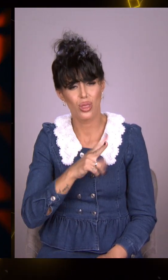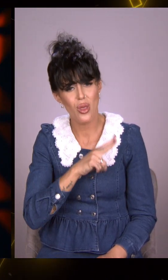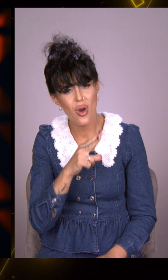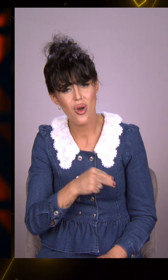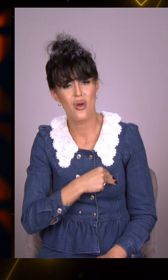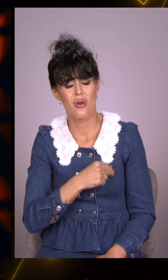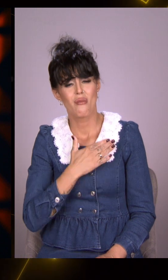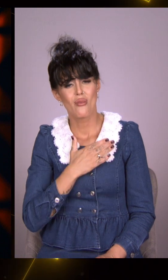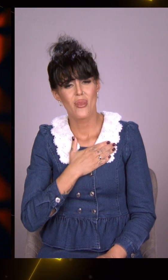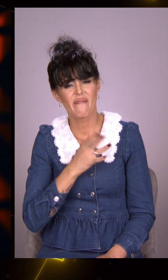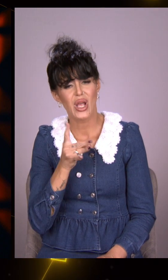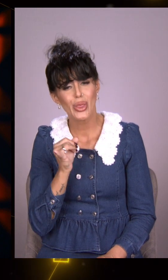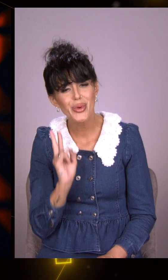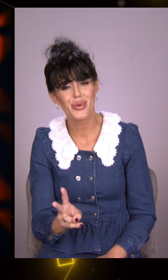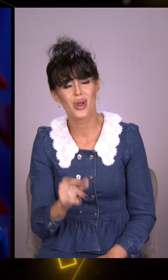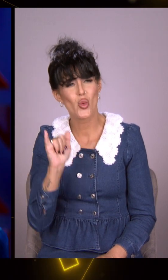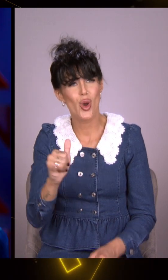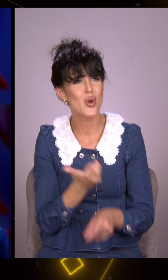своїм м'яким мамочка.